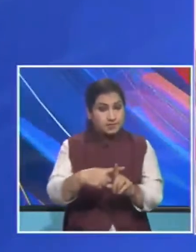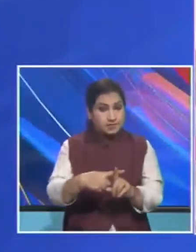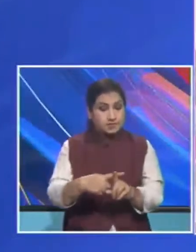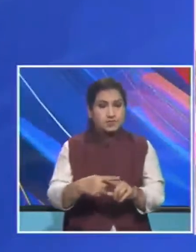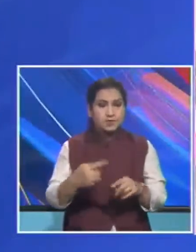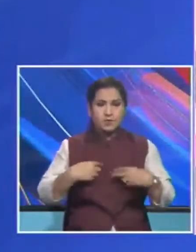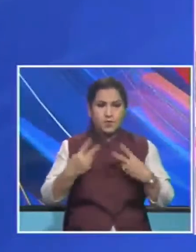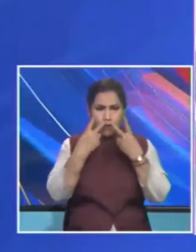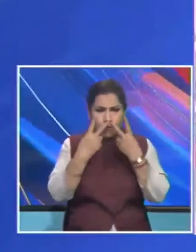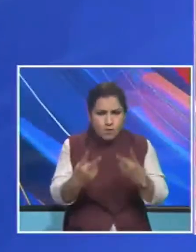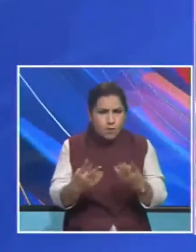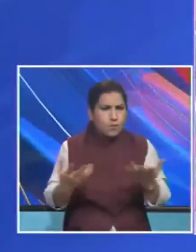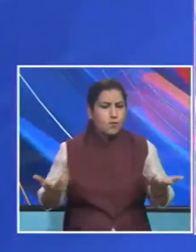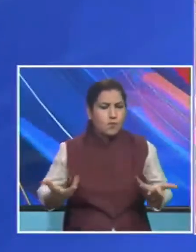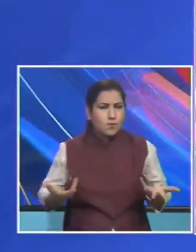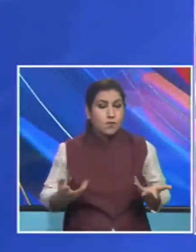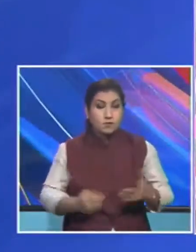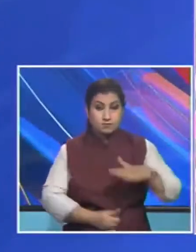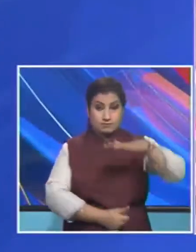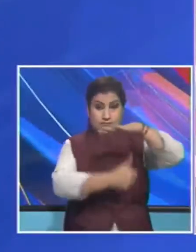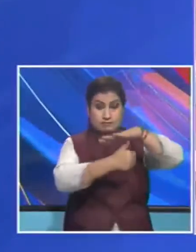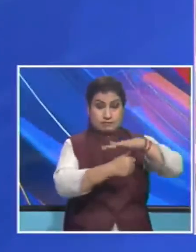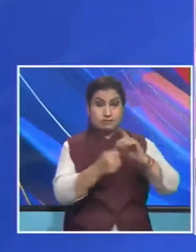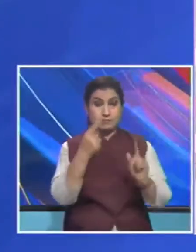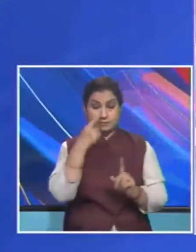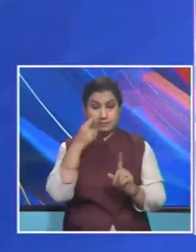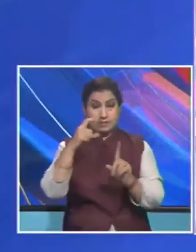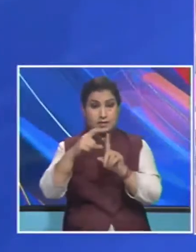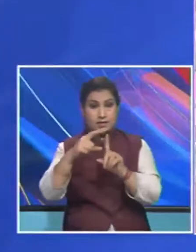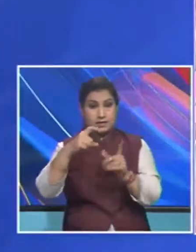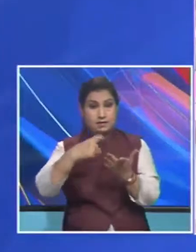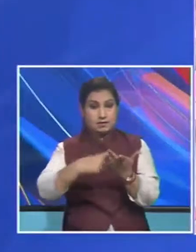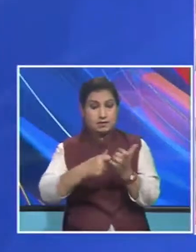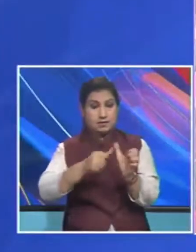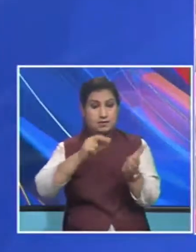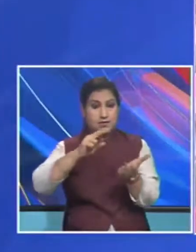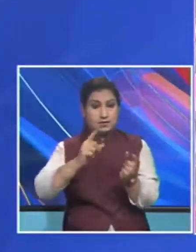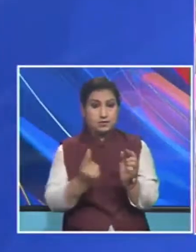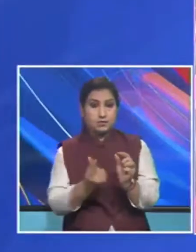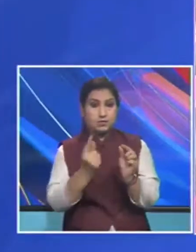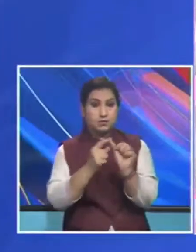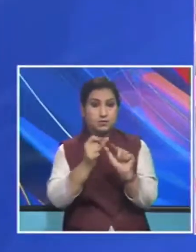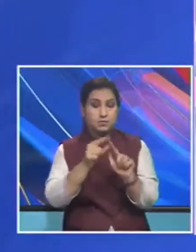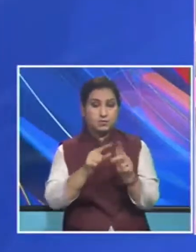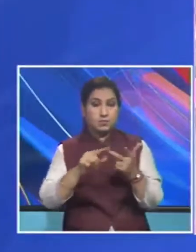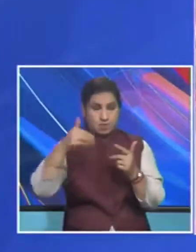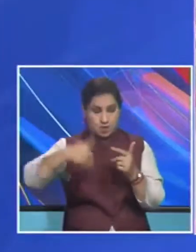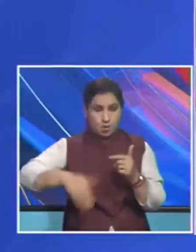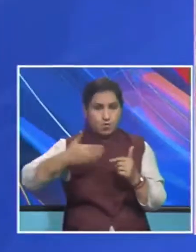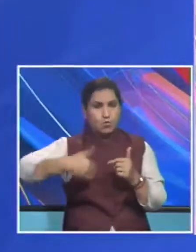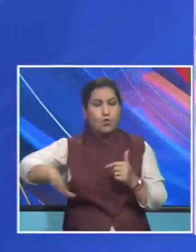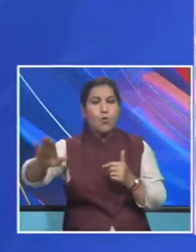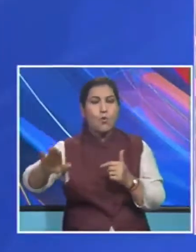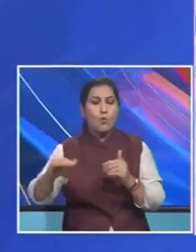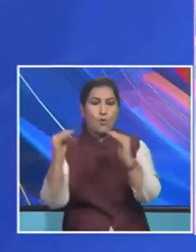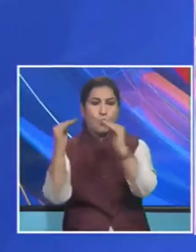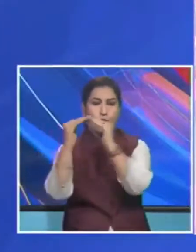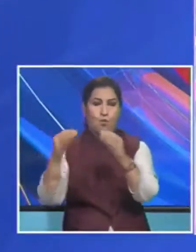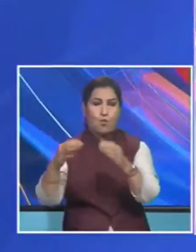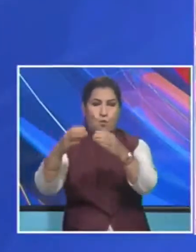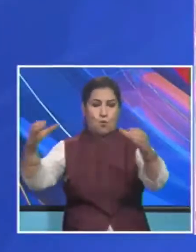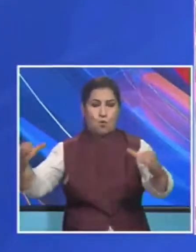रहे हैं कि अब राष्ट्रपति द्रौपदी मुर्मू राष्ट्रपति भवन की ओर रवाना होंगी और राष्ट्रपति भवन के फोरकोर्ट